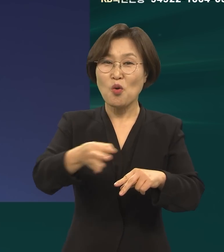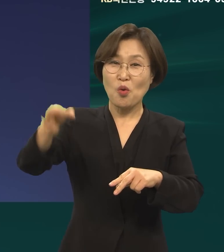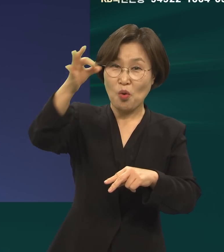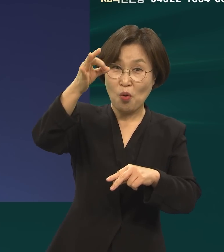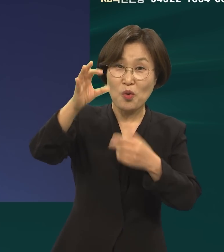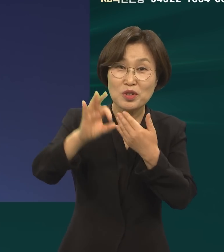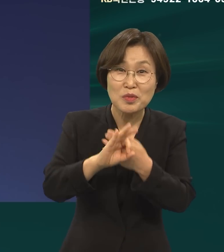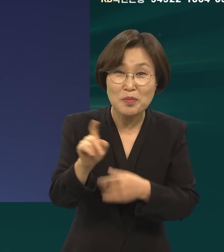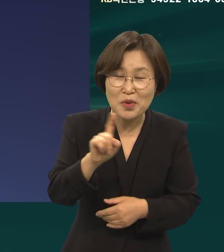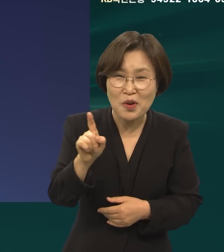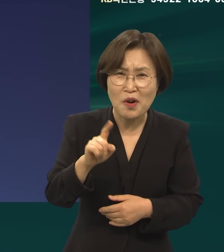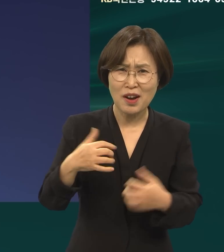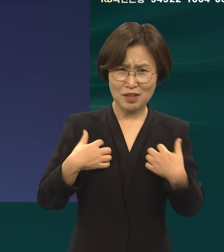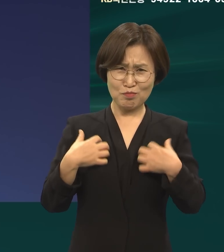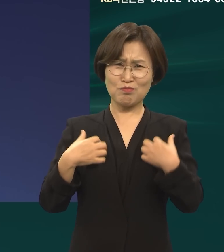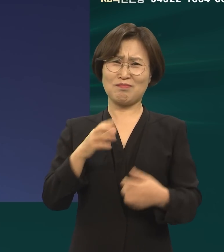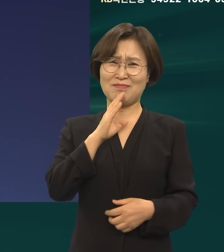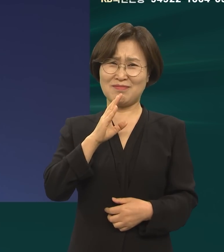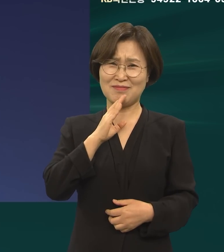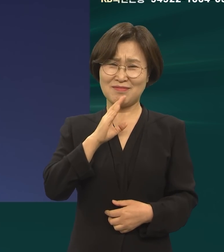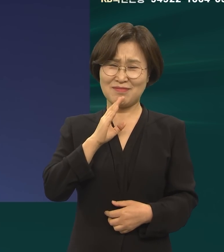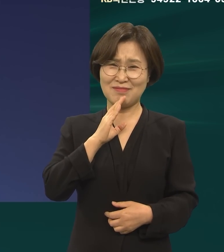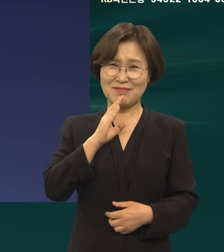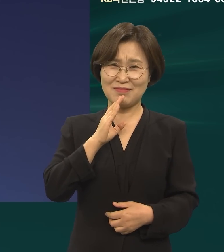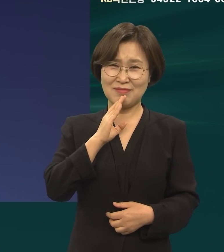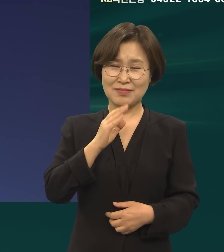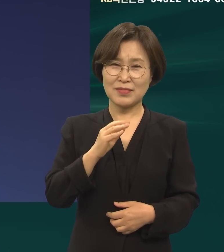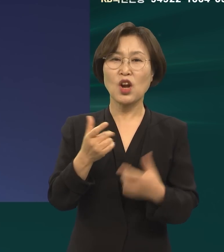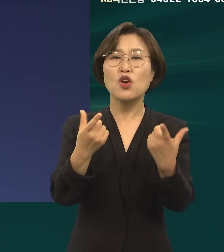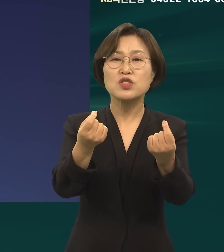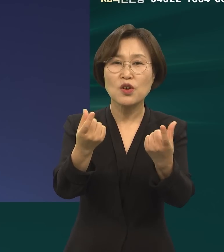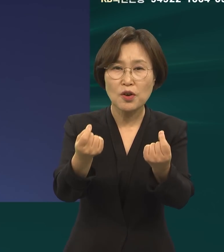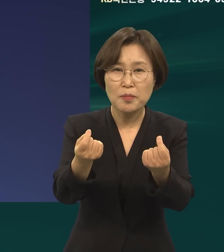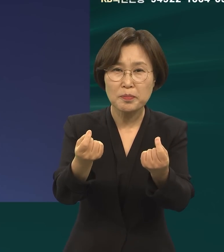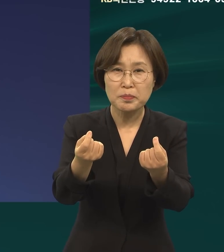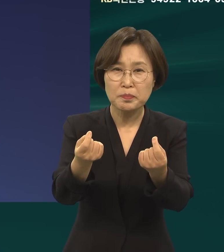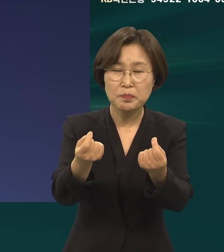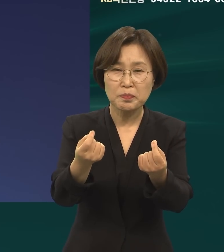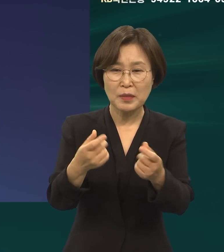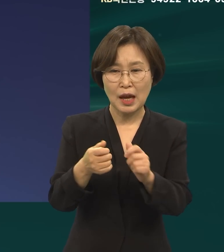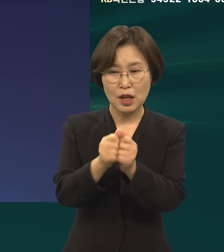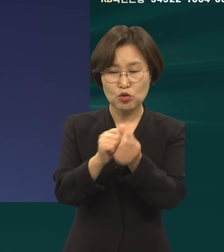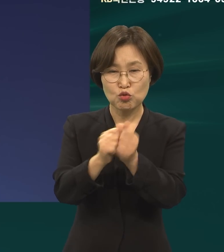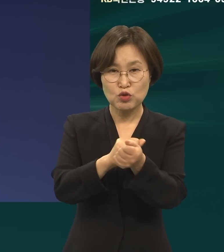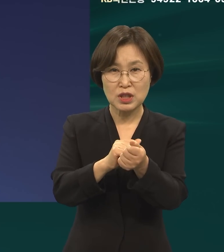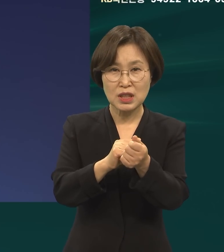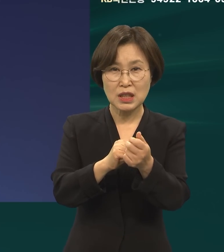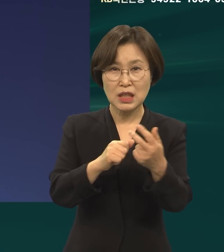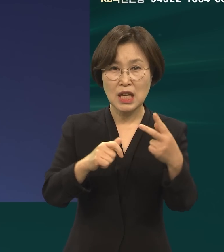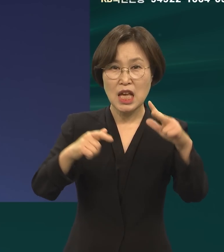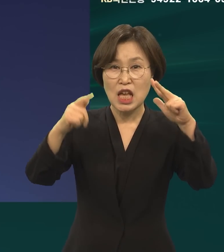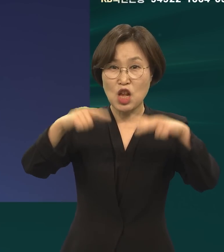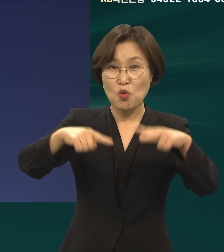안 기뻐요. 기쁘죠. 실체가 있어야 기쁜 겁니다. 여러분 사둔 주식이 7배 오르면